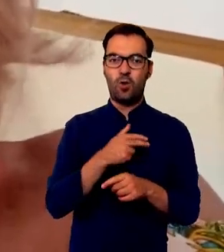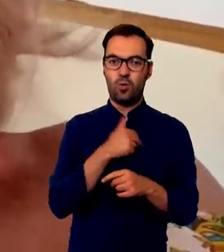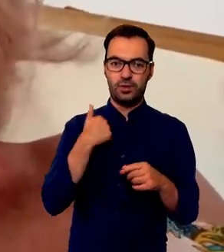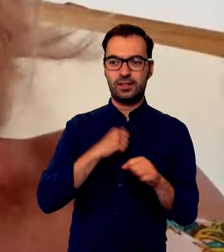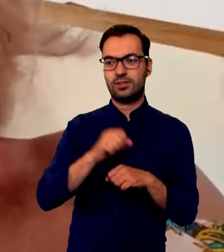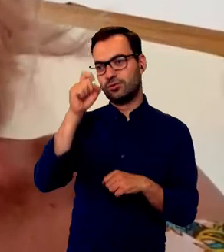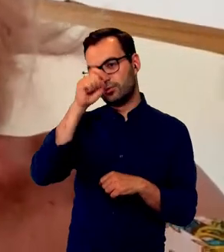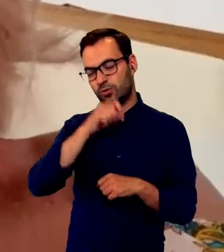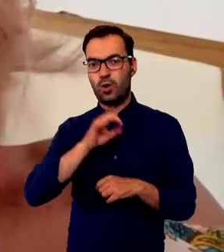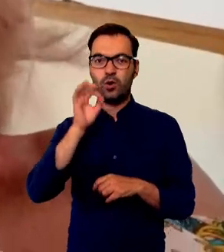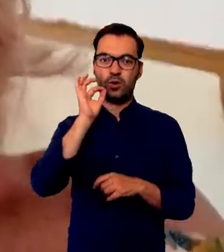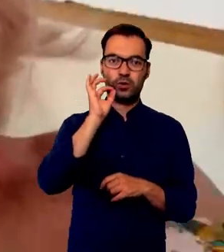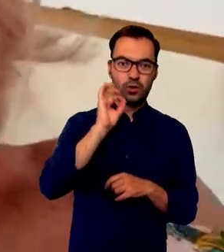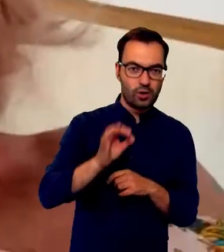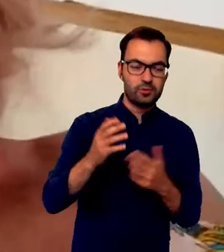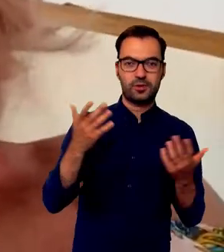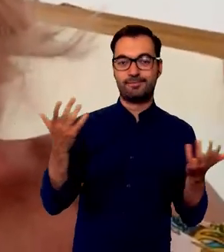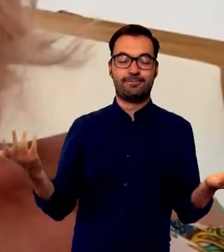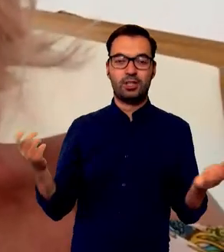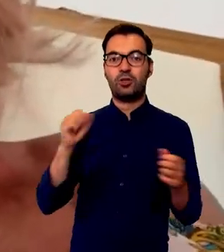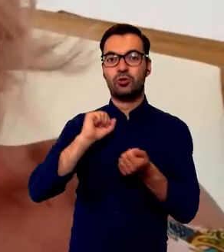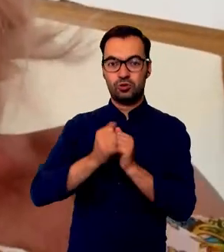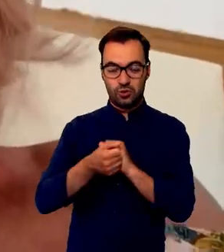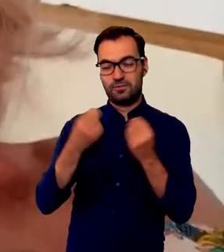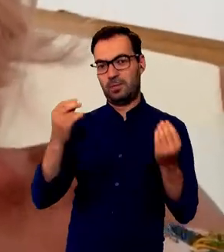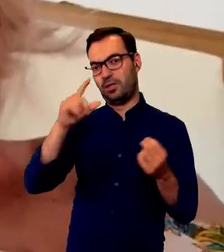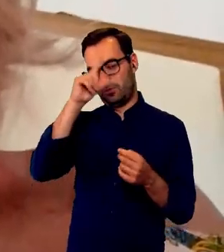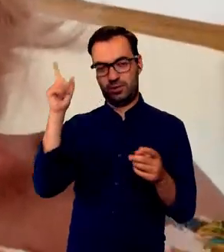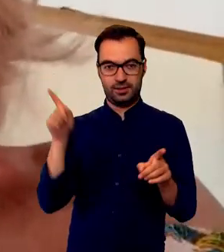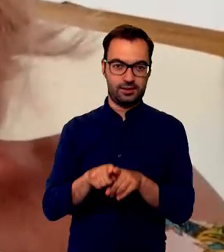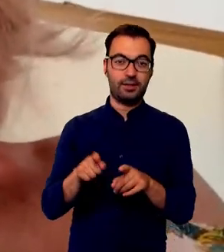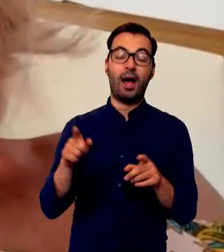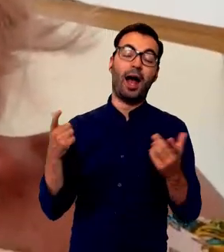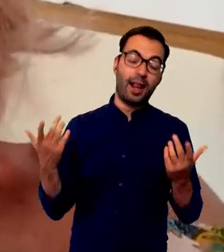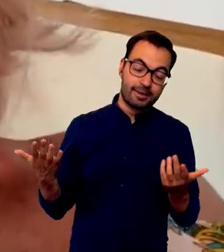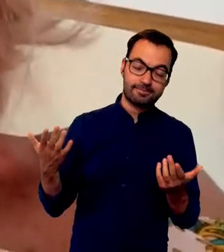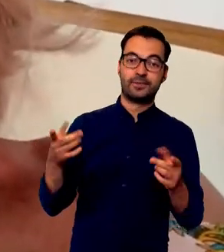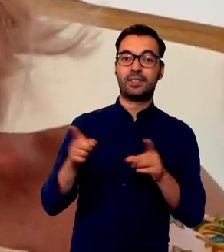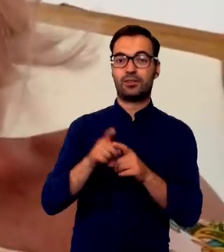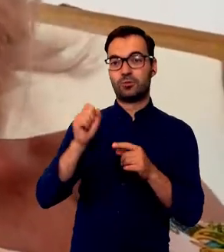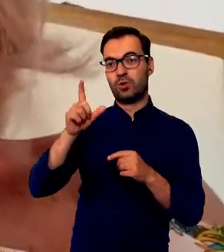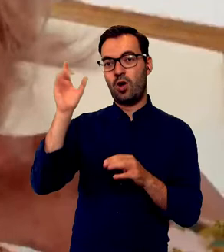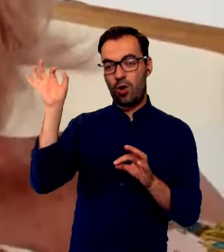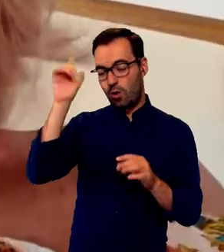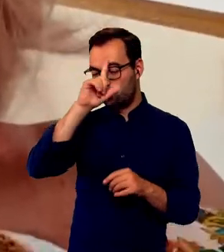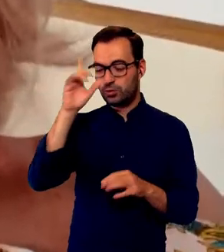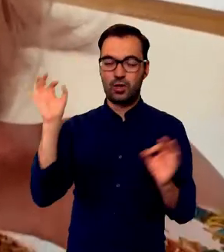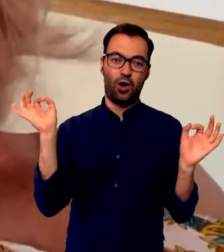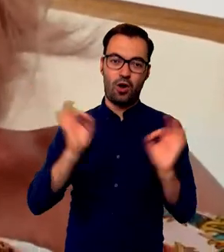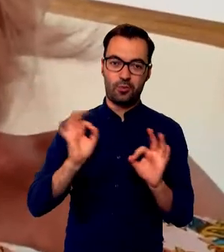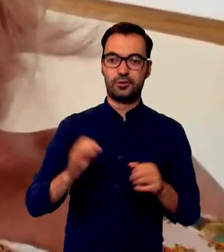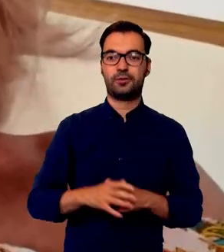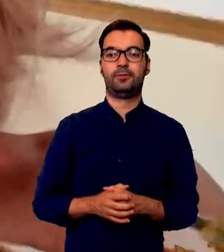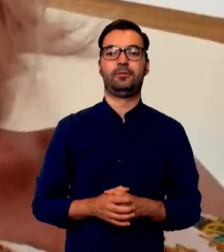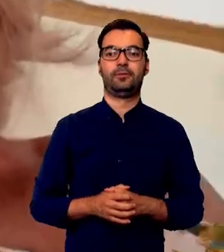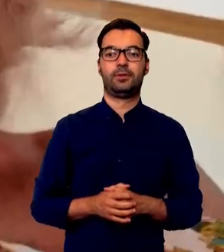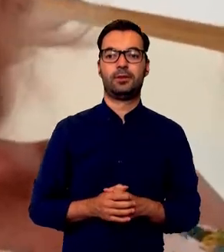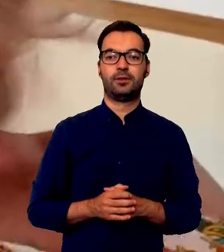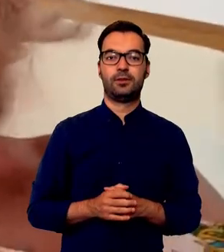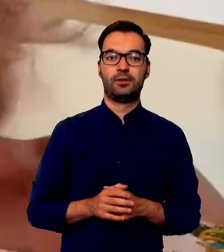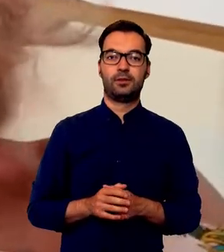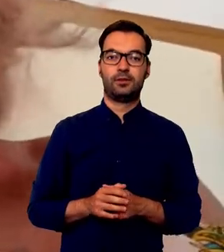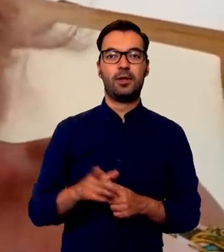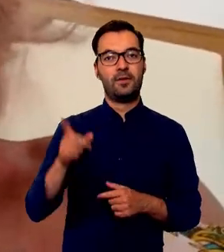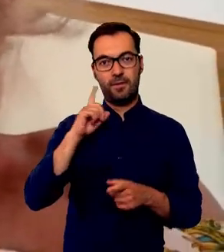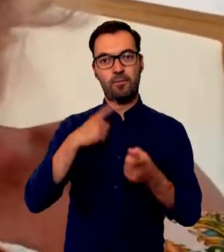są fantastyczni ludzie, cudowni ludzie, ale są też ludzie potwory. Czy oni pochodzą stamtąd? No